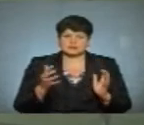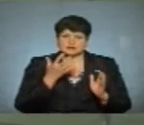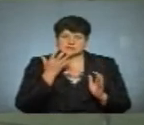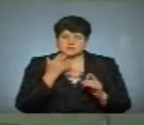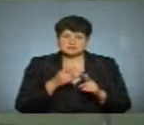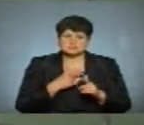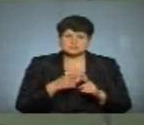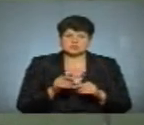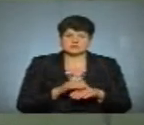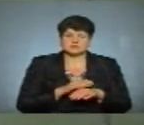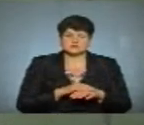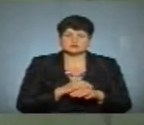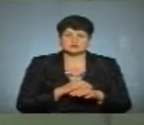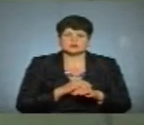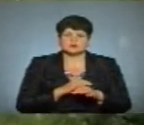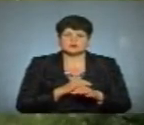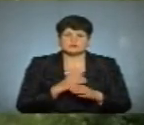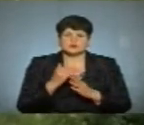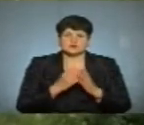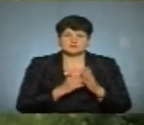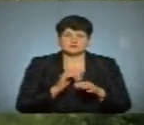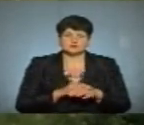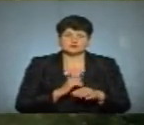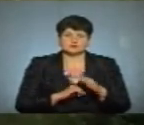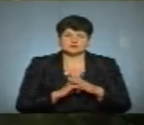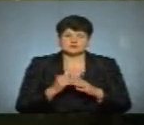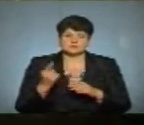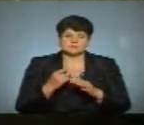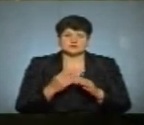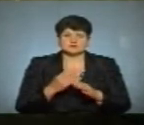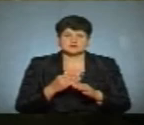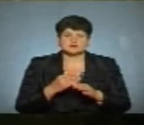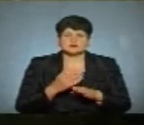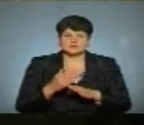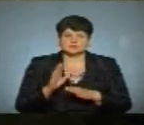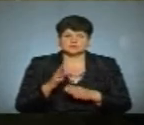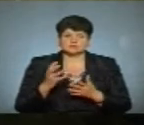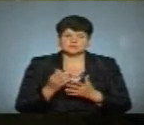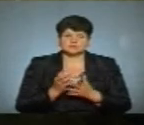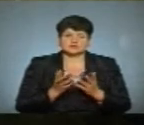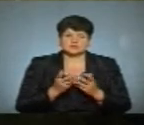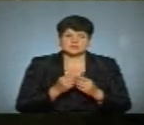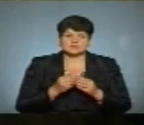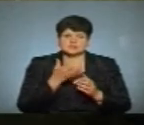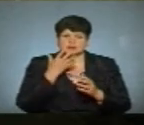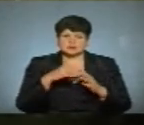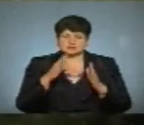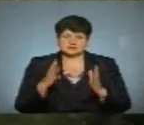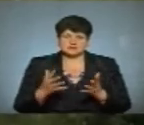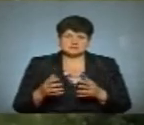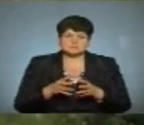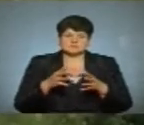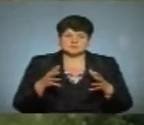в благодійні програми благодійного фонду. Якщо перший етап проєкту буде успішний, кількість теплиць збільшать.